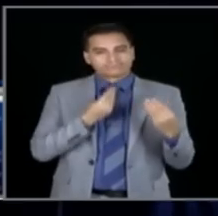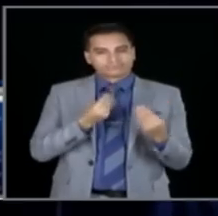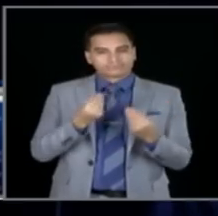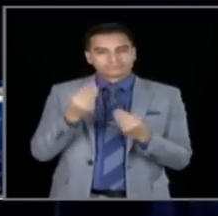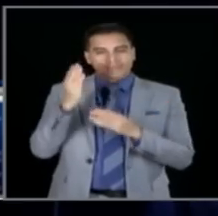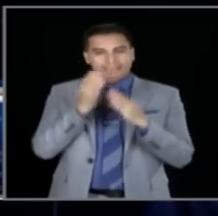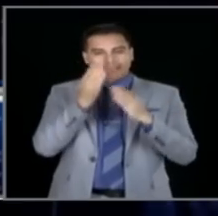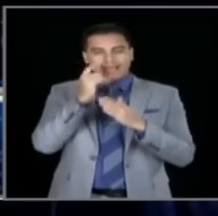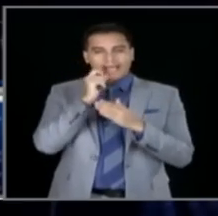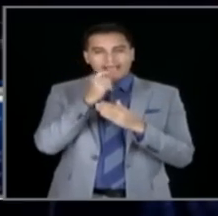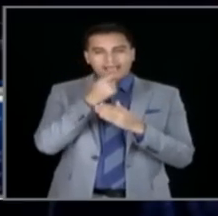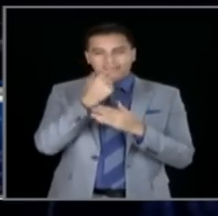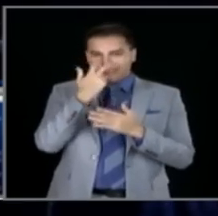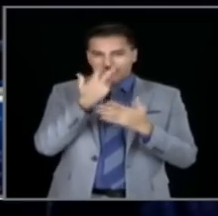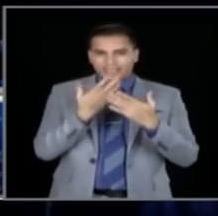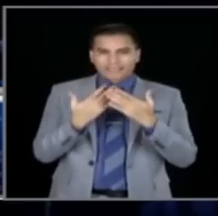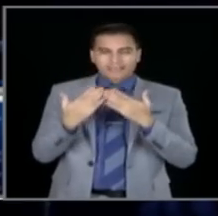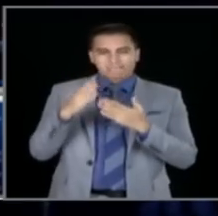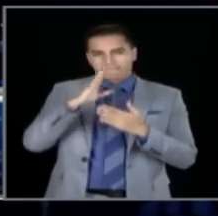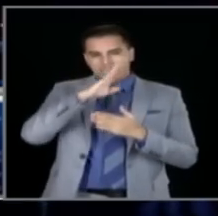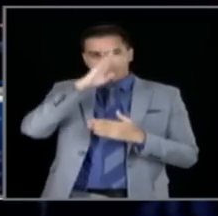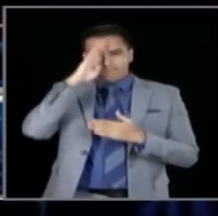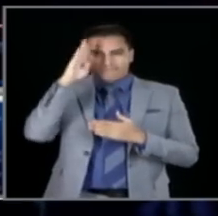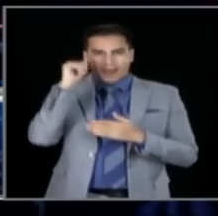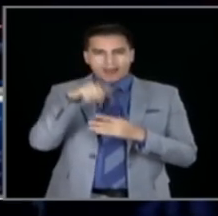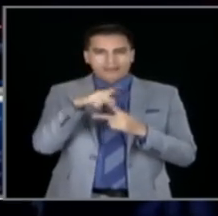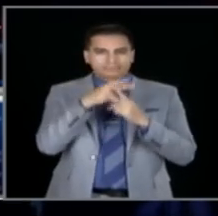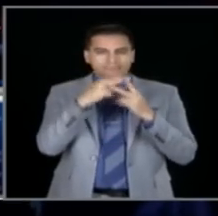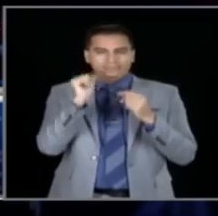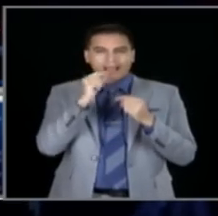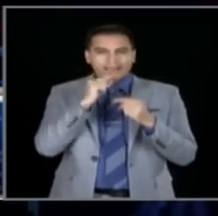بيأرغ فيها لفترة ملوك الطوائف،